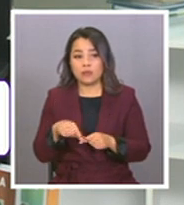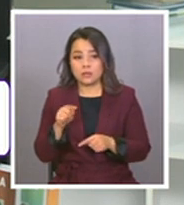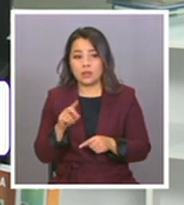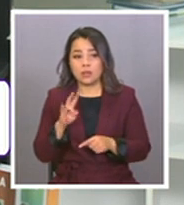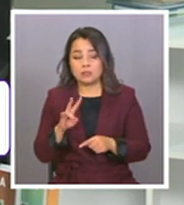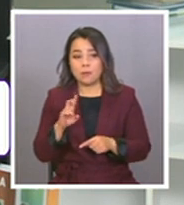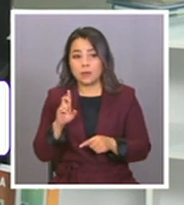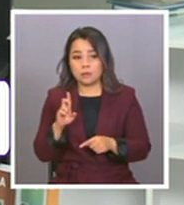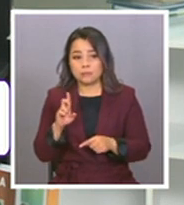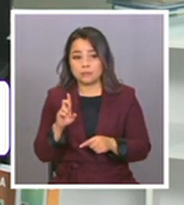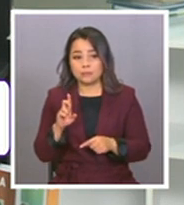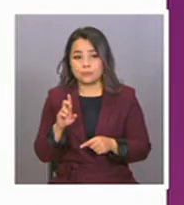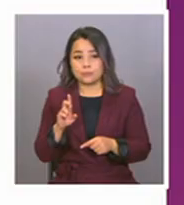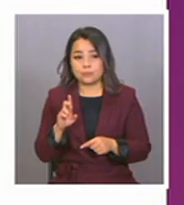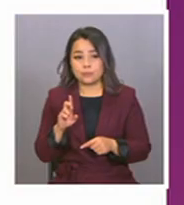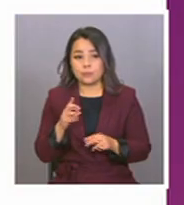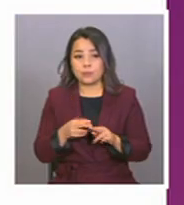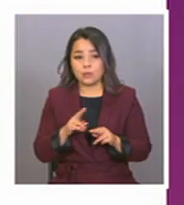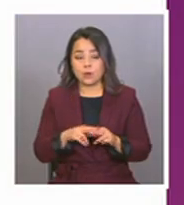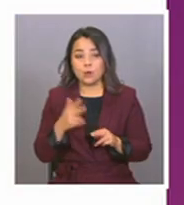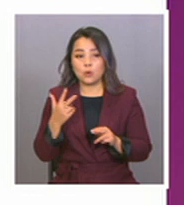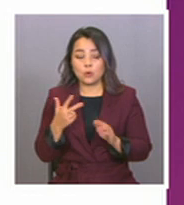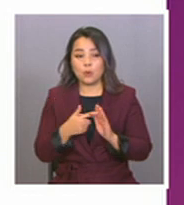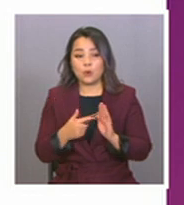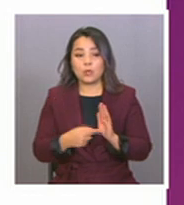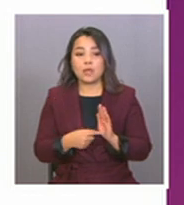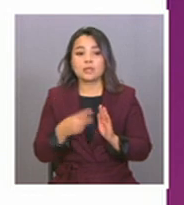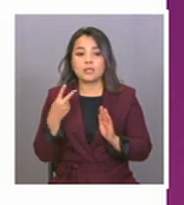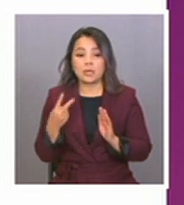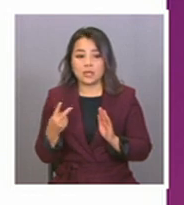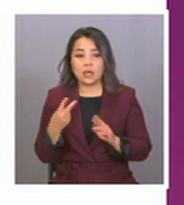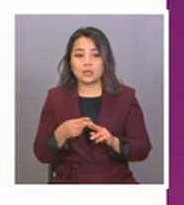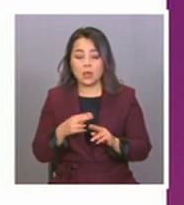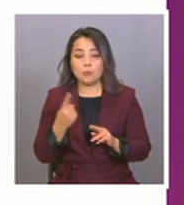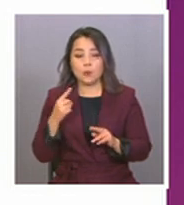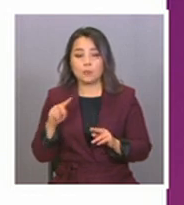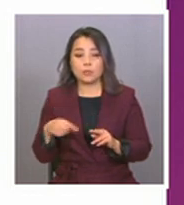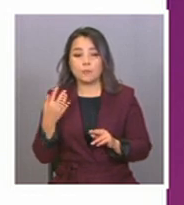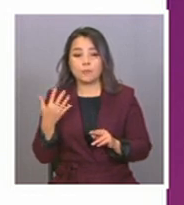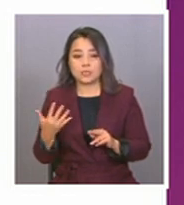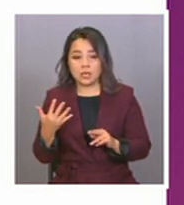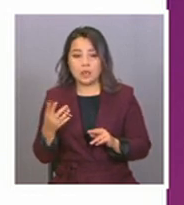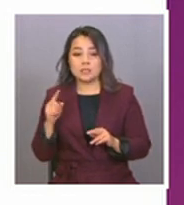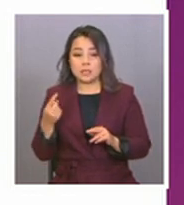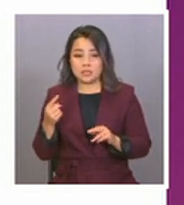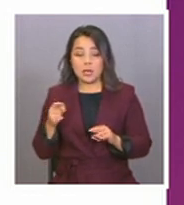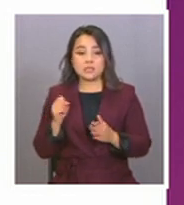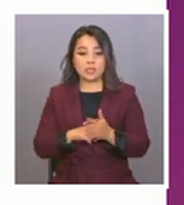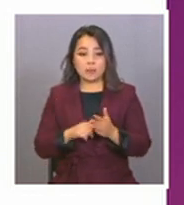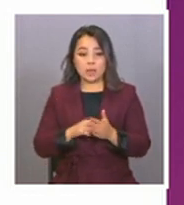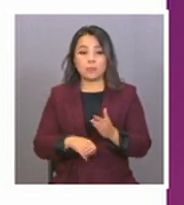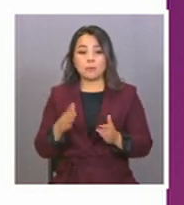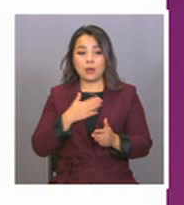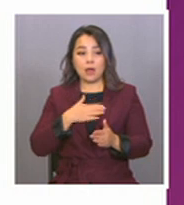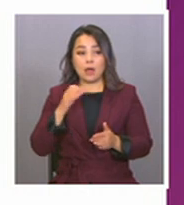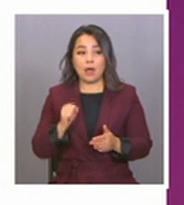НБ векторы. Яғни, 3 бөлінген 2 тең 1,5. Неге? Себебі бізде